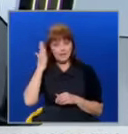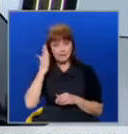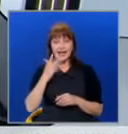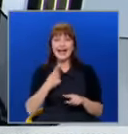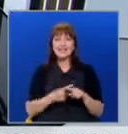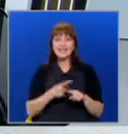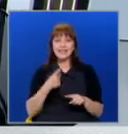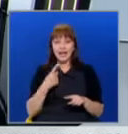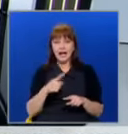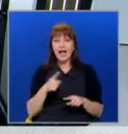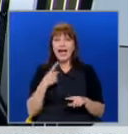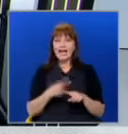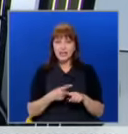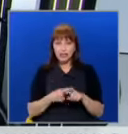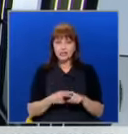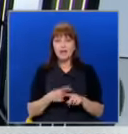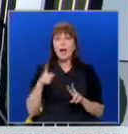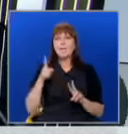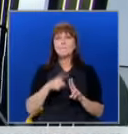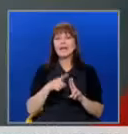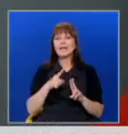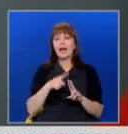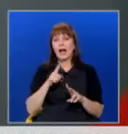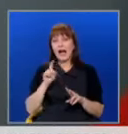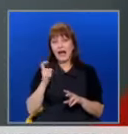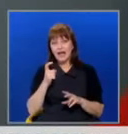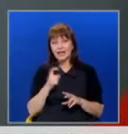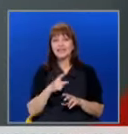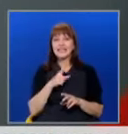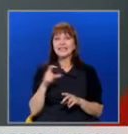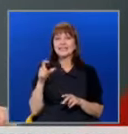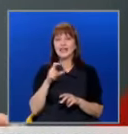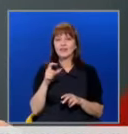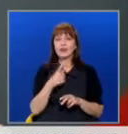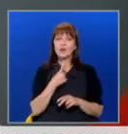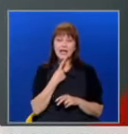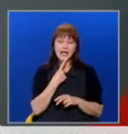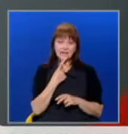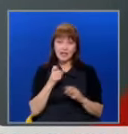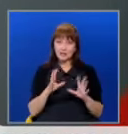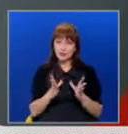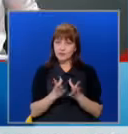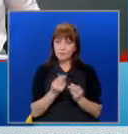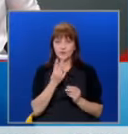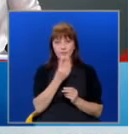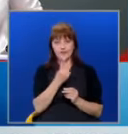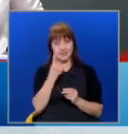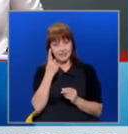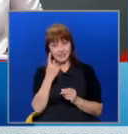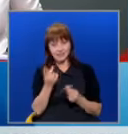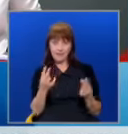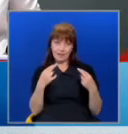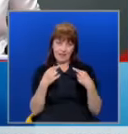с професор Гарабет Минасян, с Петър Ганев и Руслан Стефанов. Референдум започва след новините. В 21 бъдете с